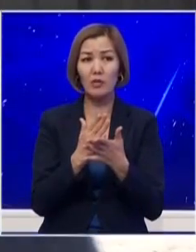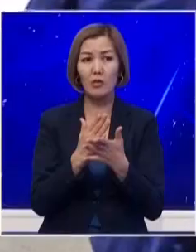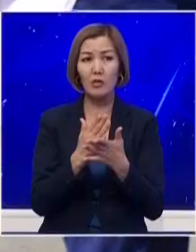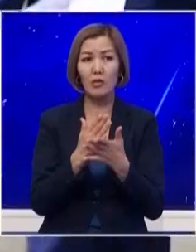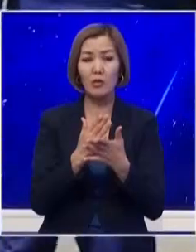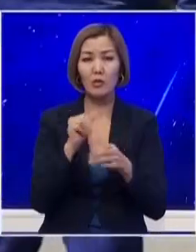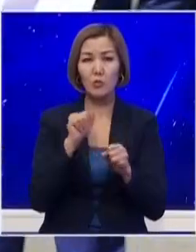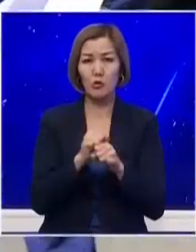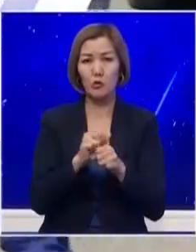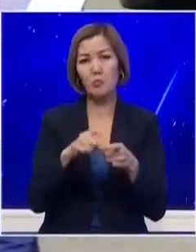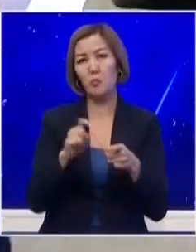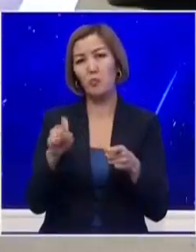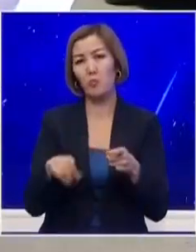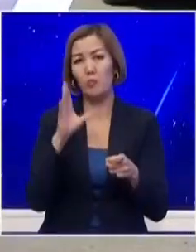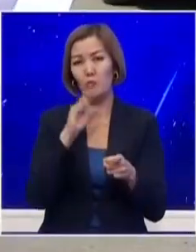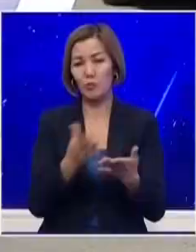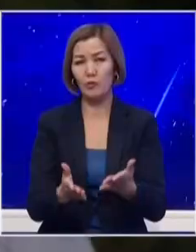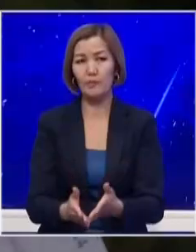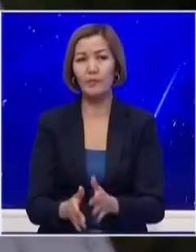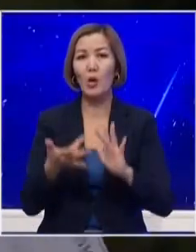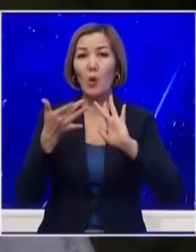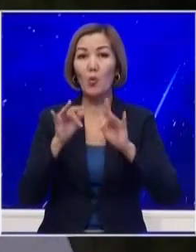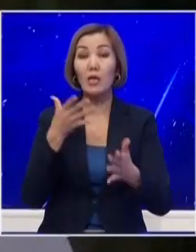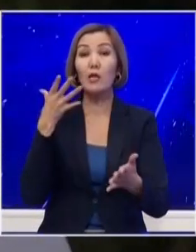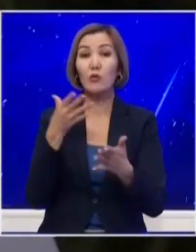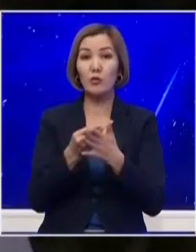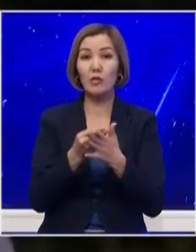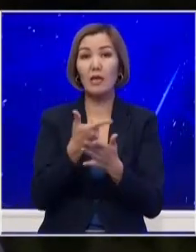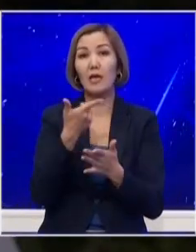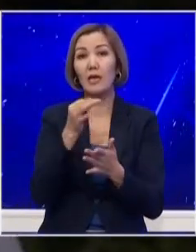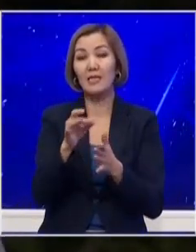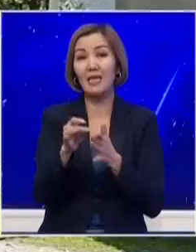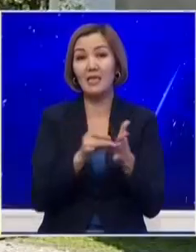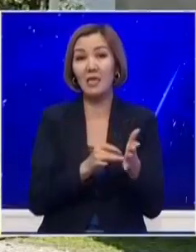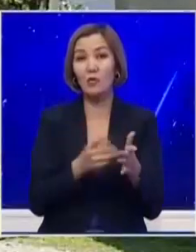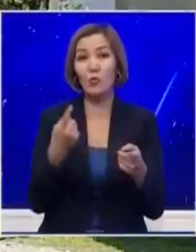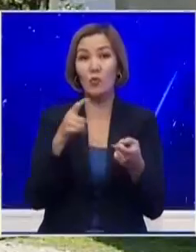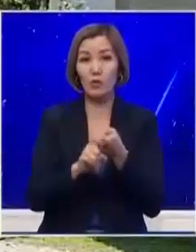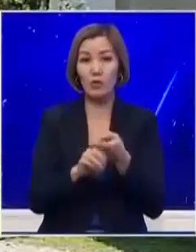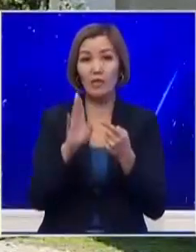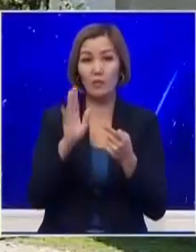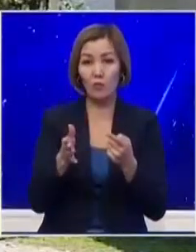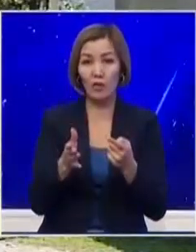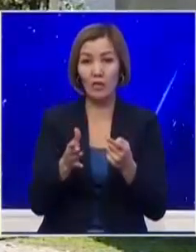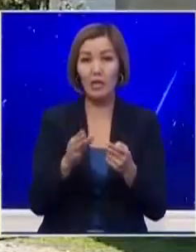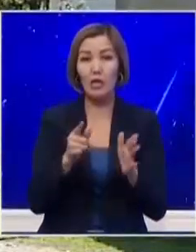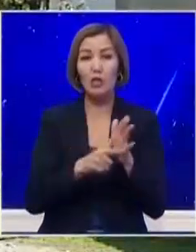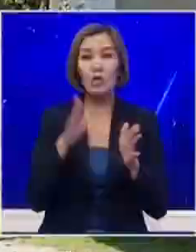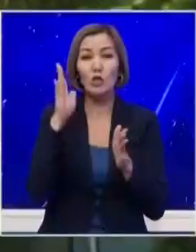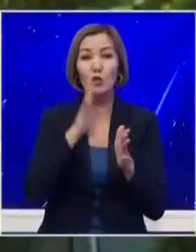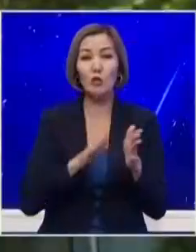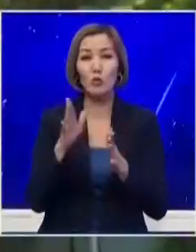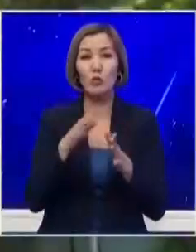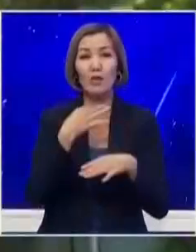аламыз. Онлайн өшірудің тиімді тұсы төлем жасаған сәтте табиғи газға автоматты түрде қайта қосылады. Сондай ақ жетісу өндірістік